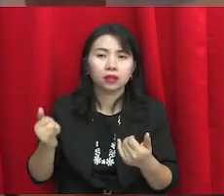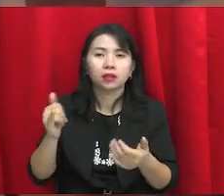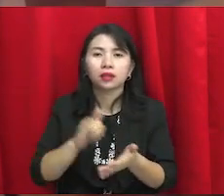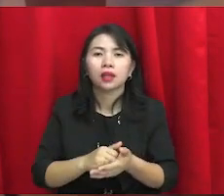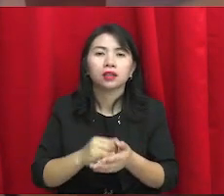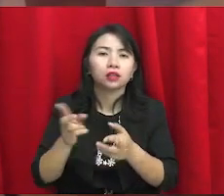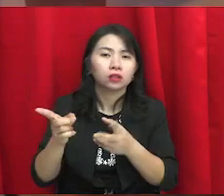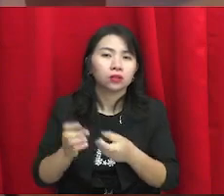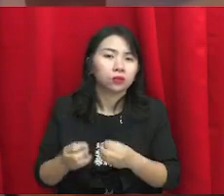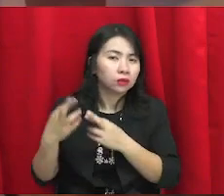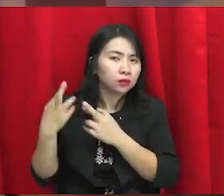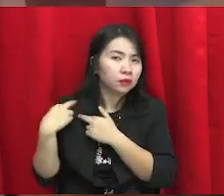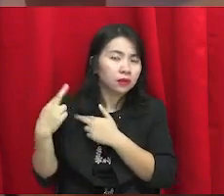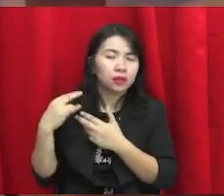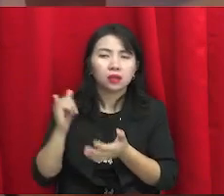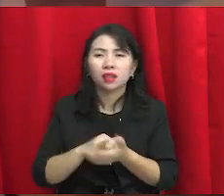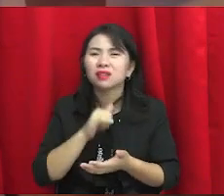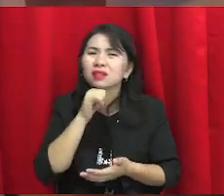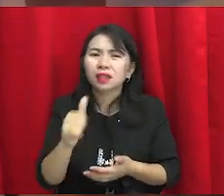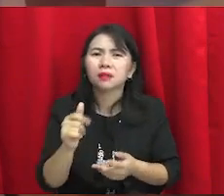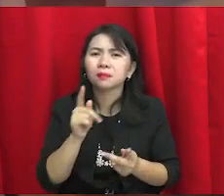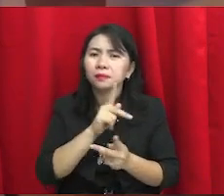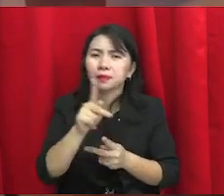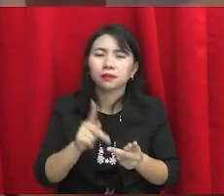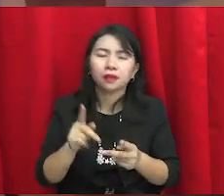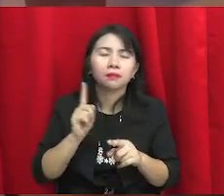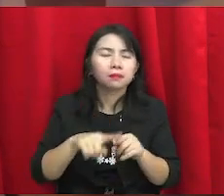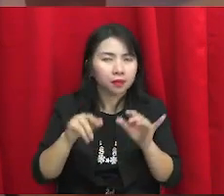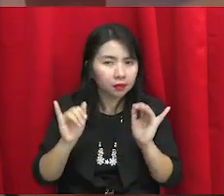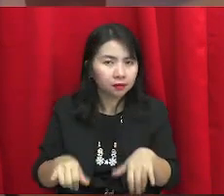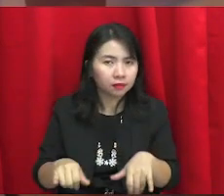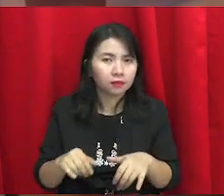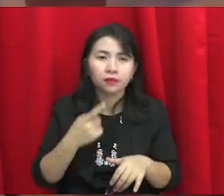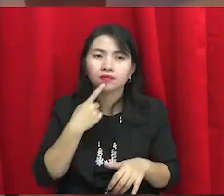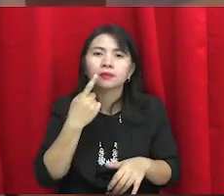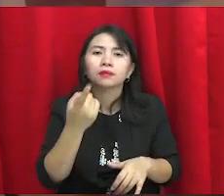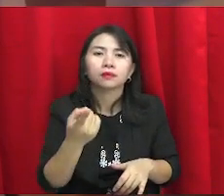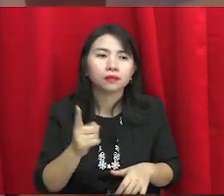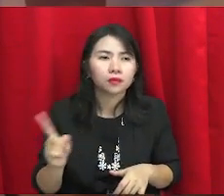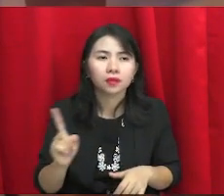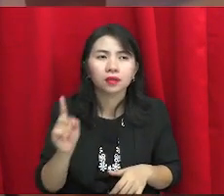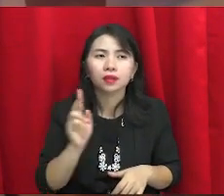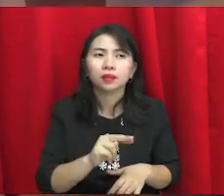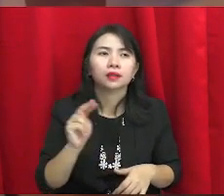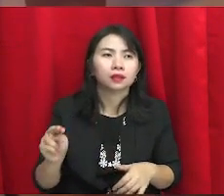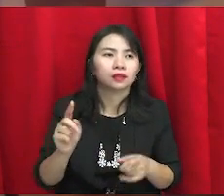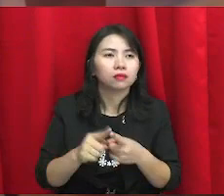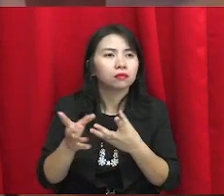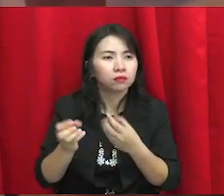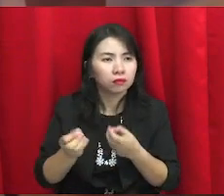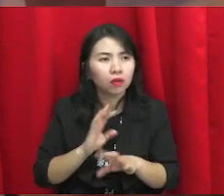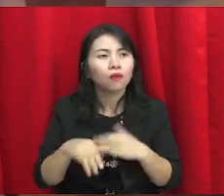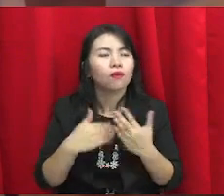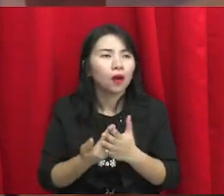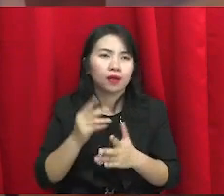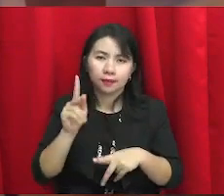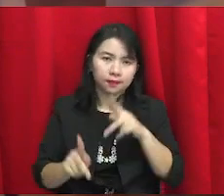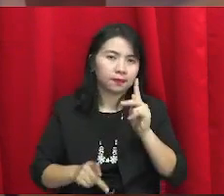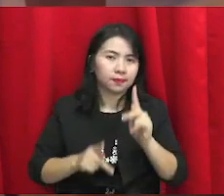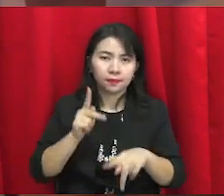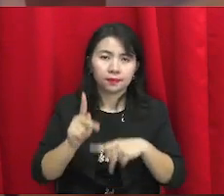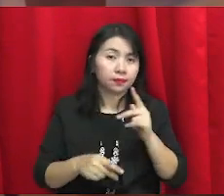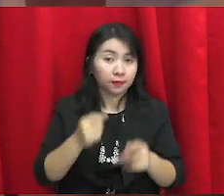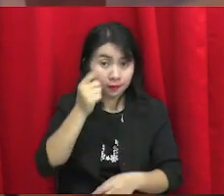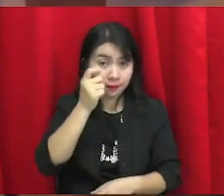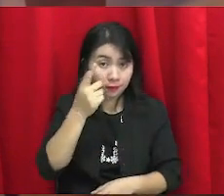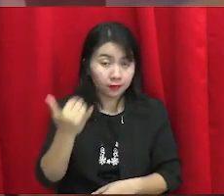hindi perfecto pero sasabihin pa rin ang kailangan gawin ng mga tao. Yeah. Nakita